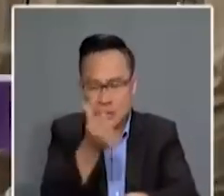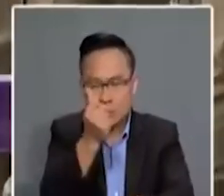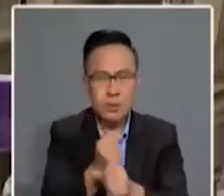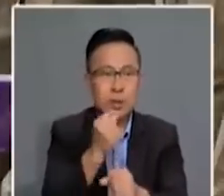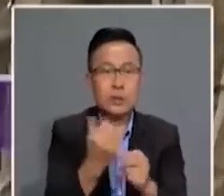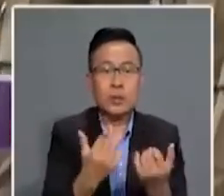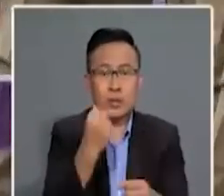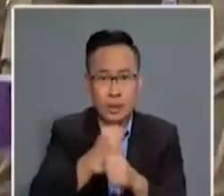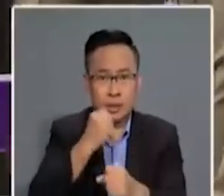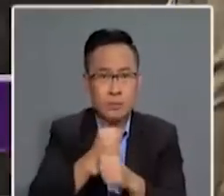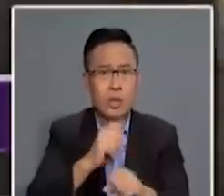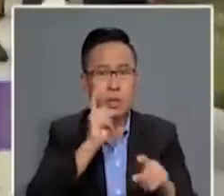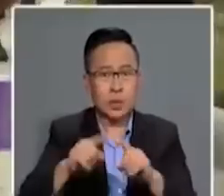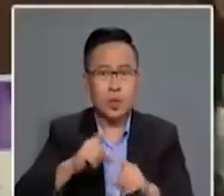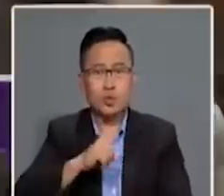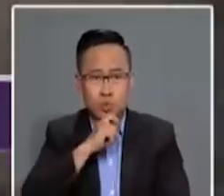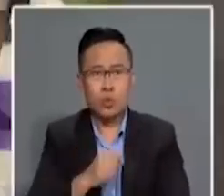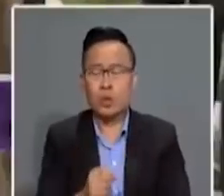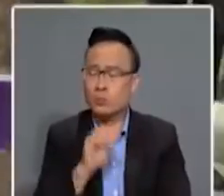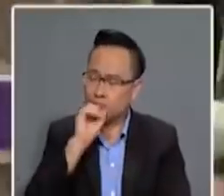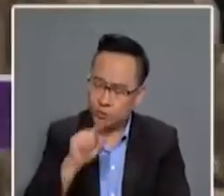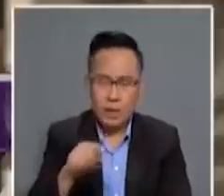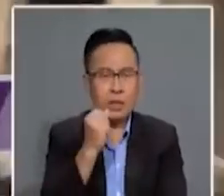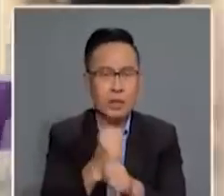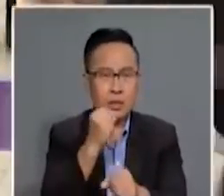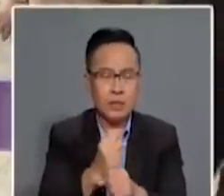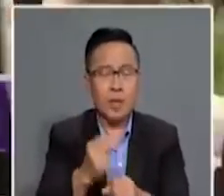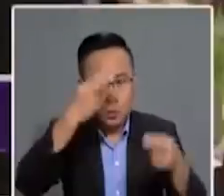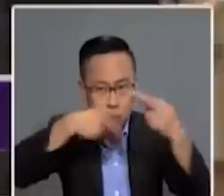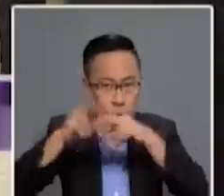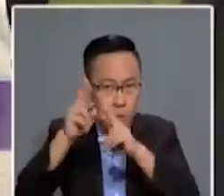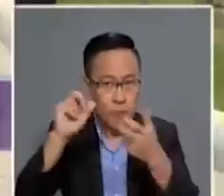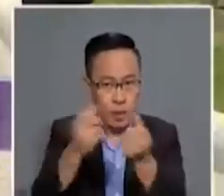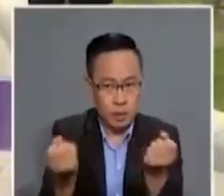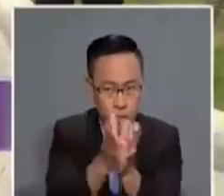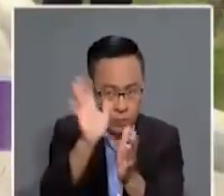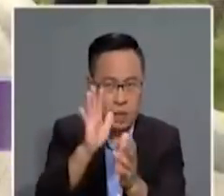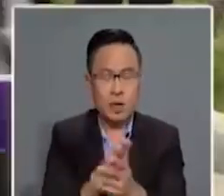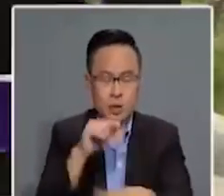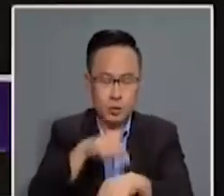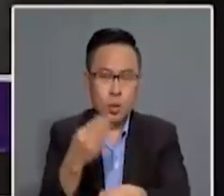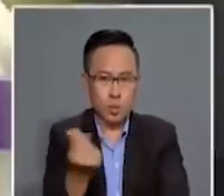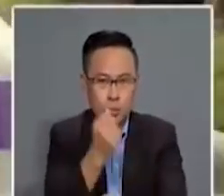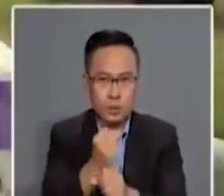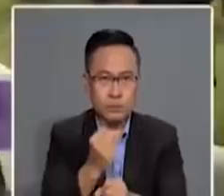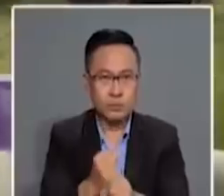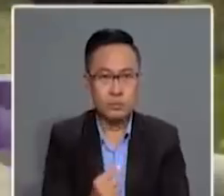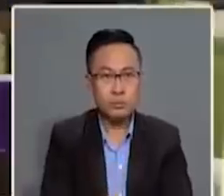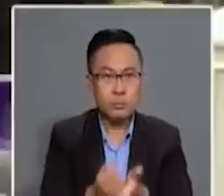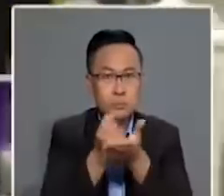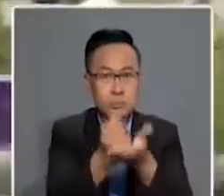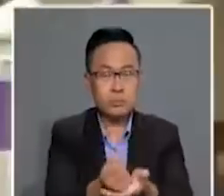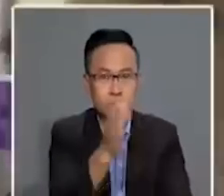าตอนนี้ก็กำชับให้ทำอย่างเร็วที่สุดและทุกคนปลอดภัยพร้อมกับปฏิเสธตอบคำถามที่ว่าจะสามารถช่วย